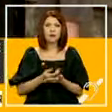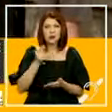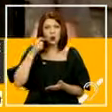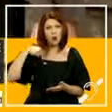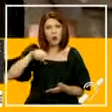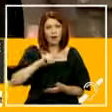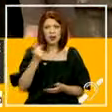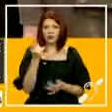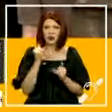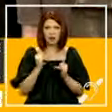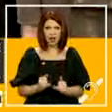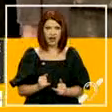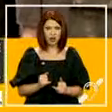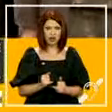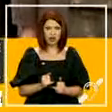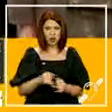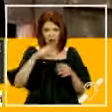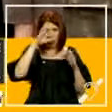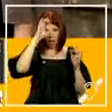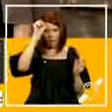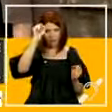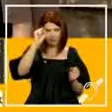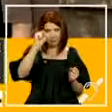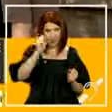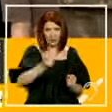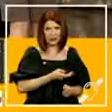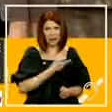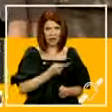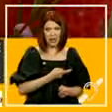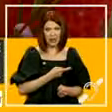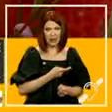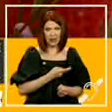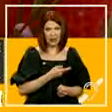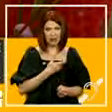au venit astăzi aici la ambasada Marii Britanii din capitală.